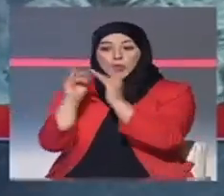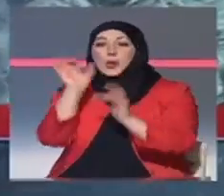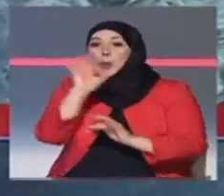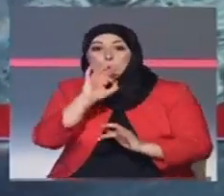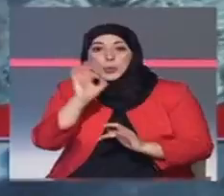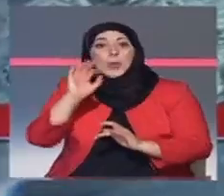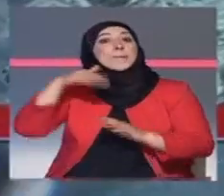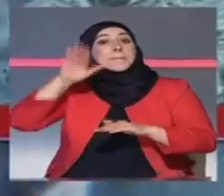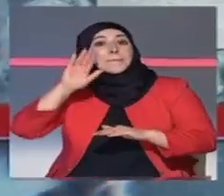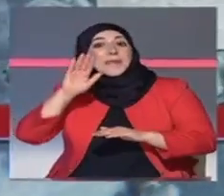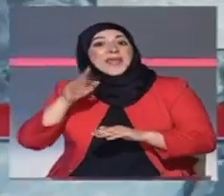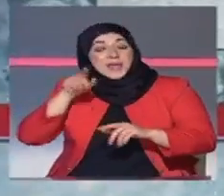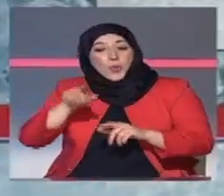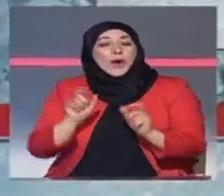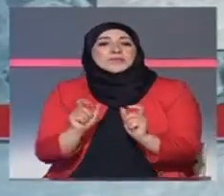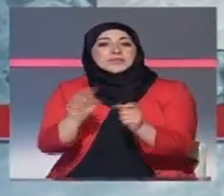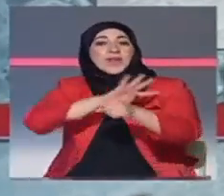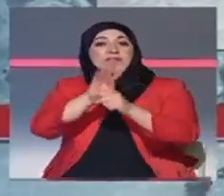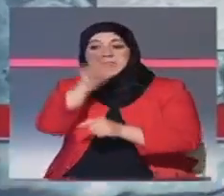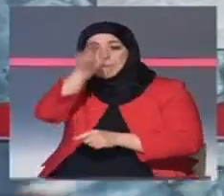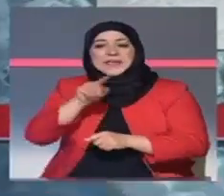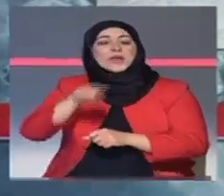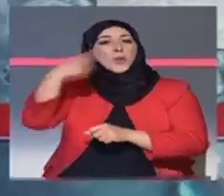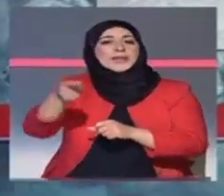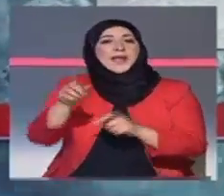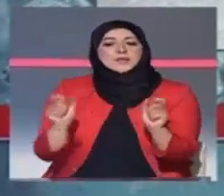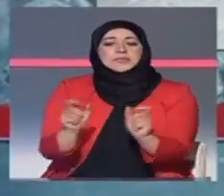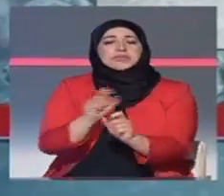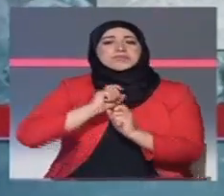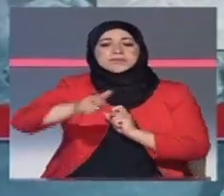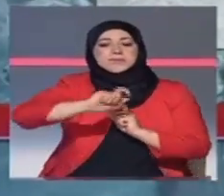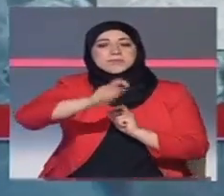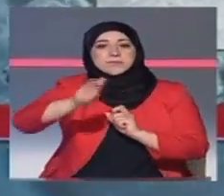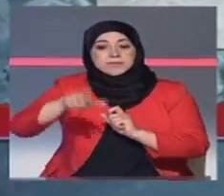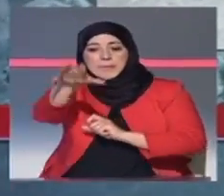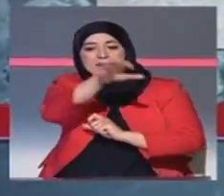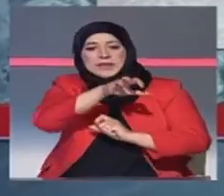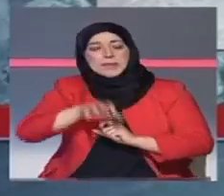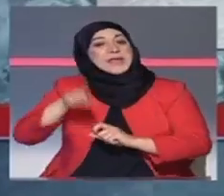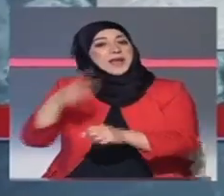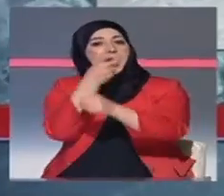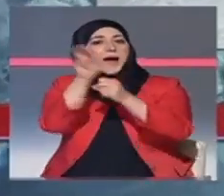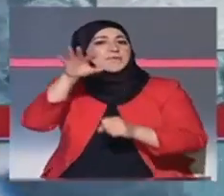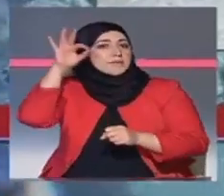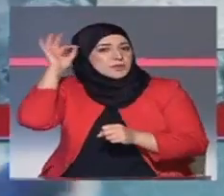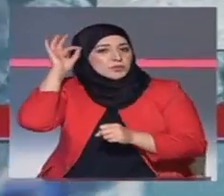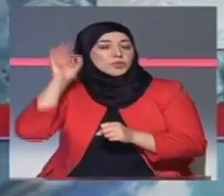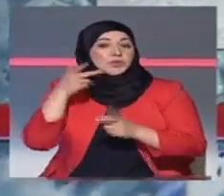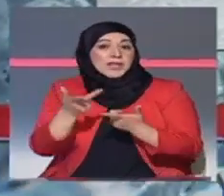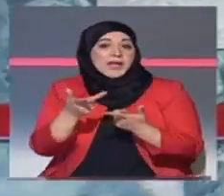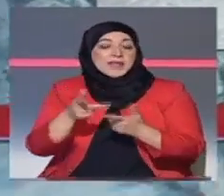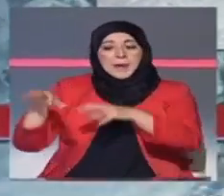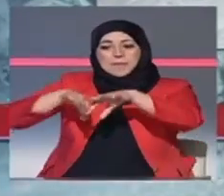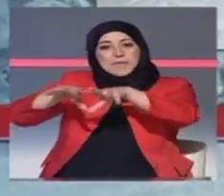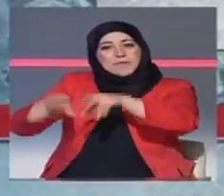لعدوى من مريض غير معلن. وعلميا يساوي مصطلح بؤرة بداية العدوى الأفقية، بحيث لا يصبح